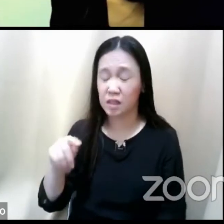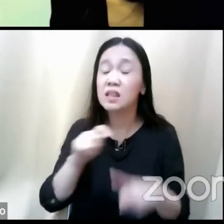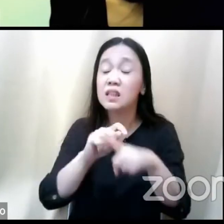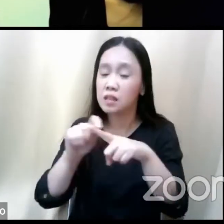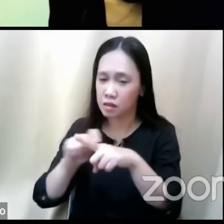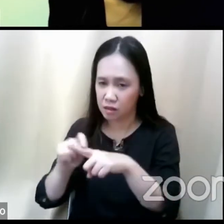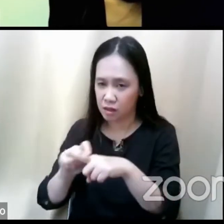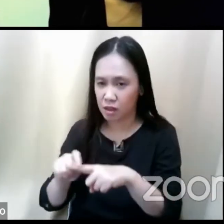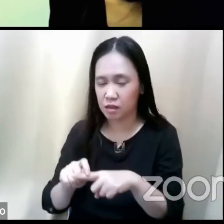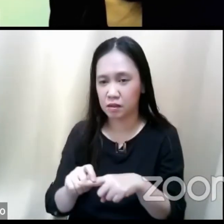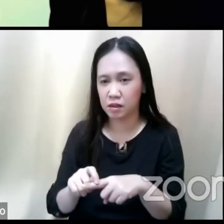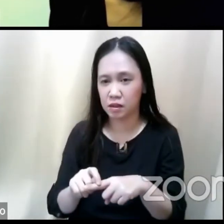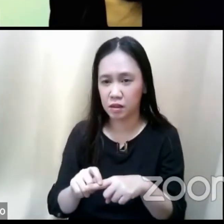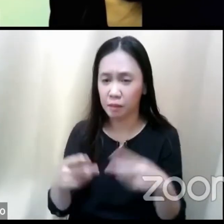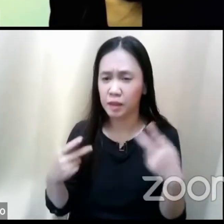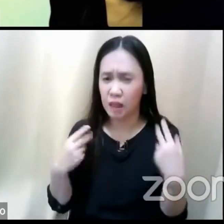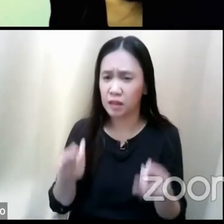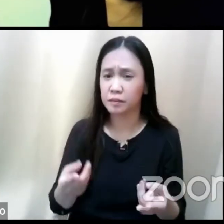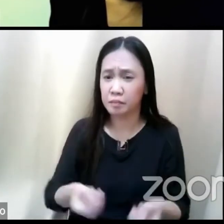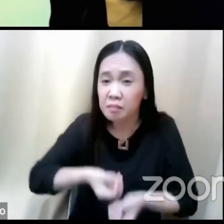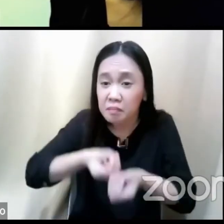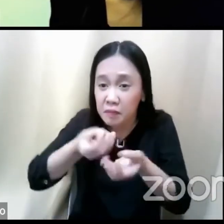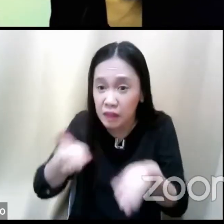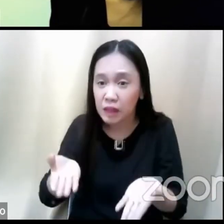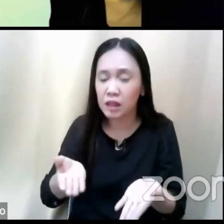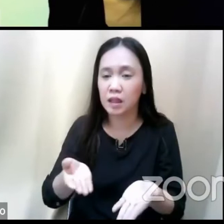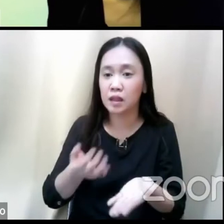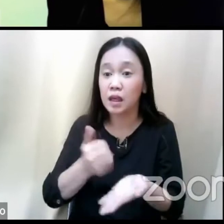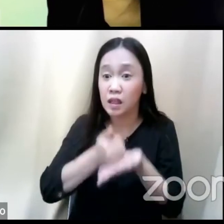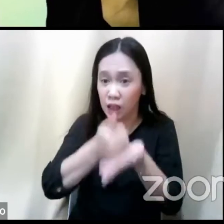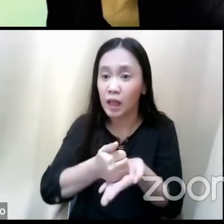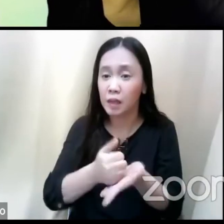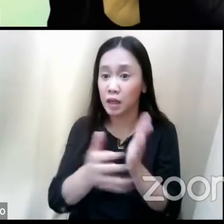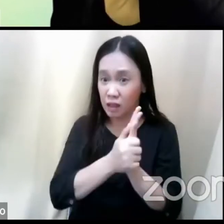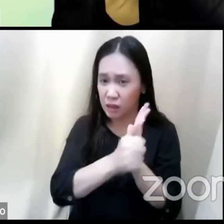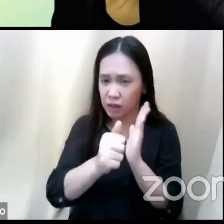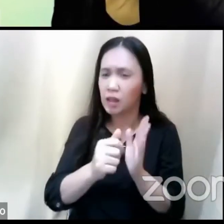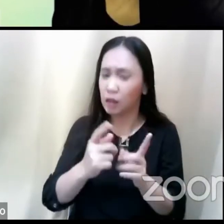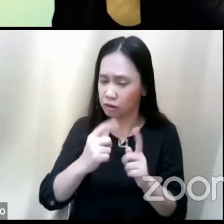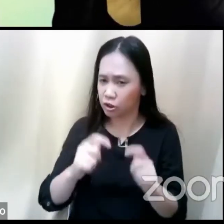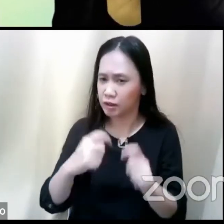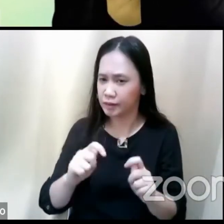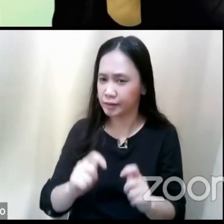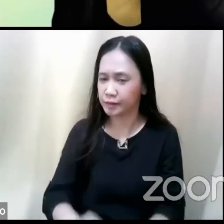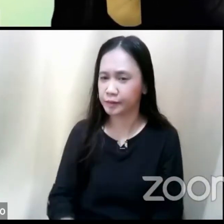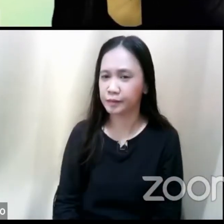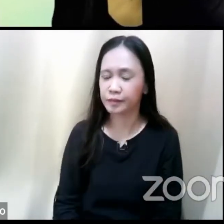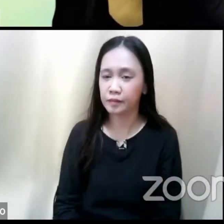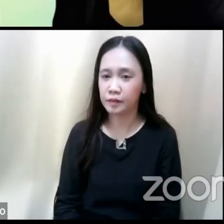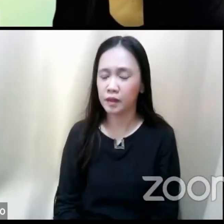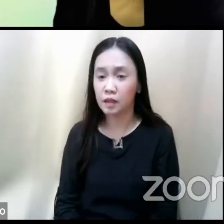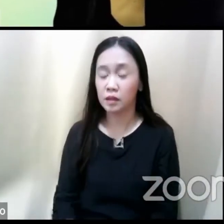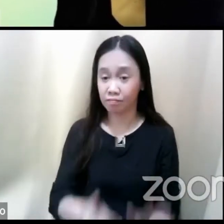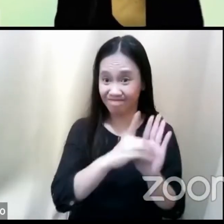bigyan talaga sila ng skill, no, knowledge and skill talaga, at i-try natin siguro na i-demo at